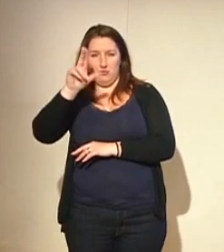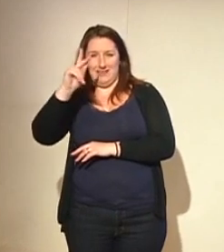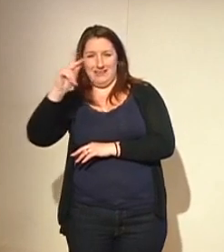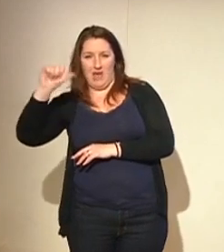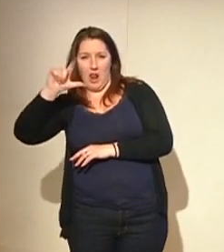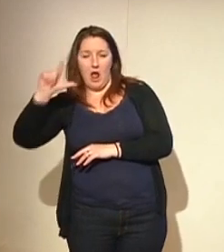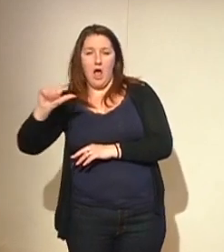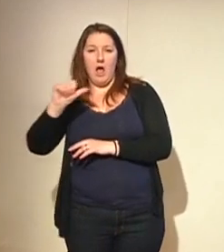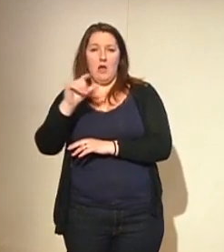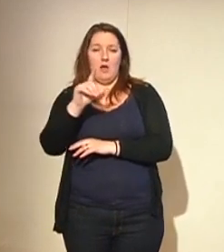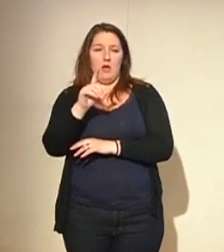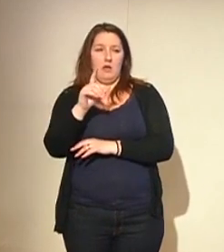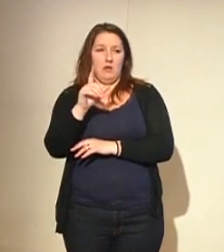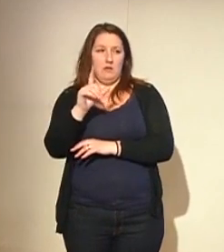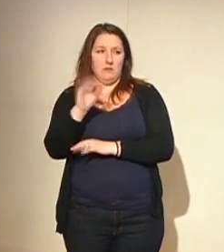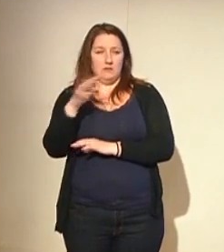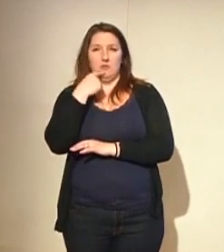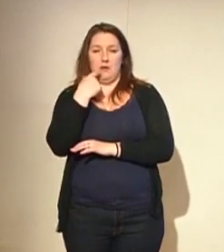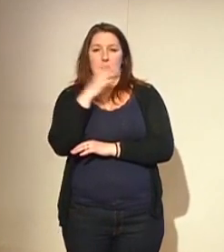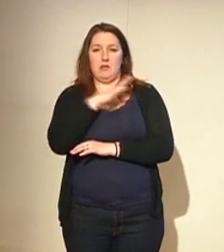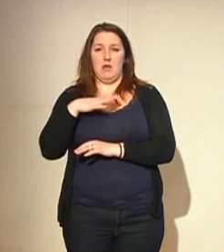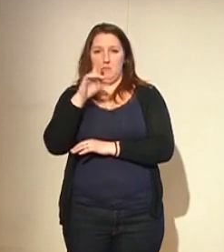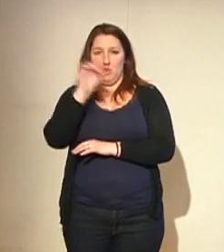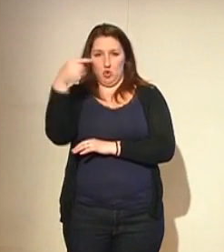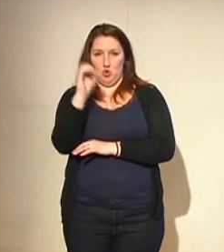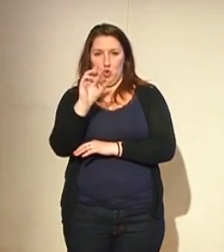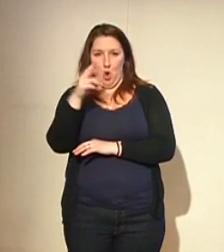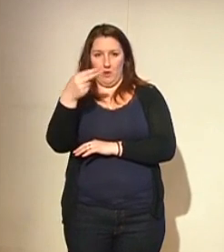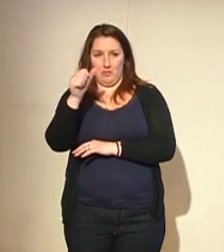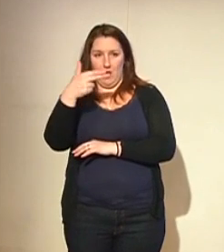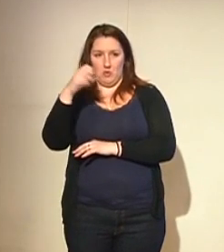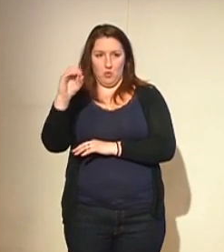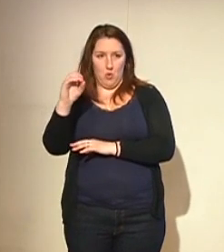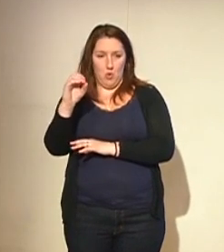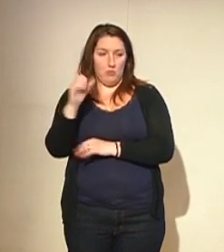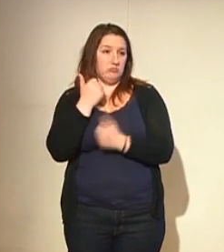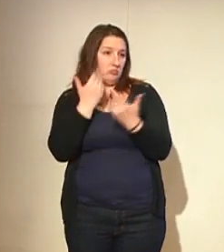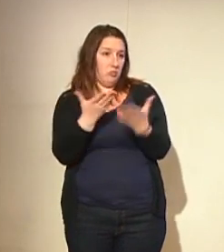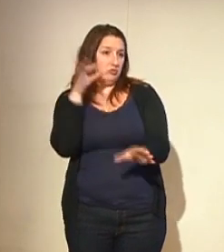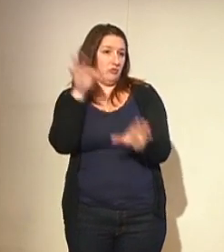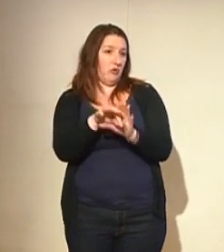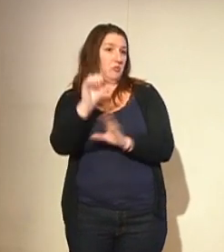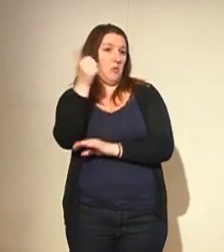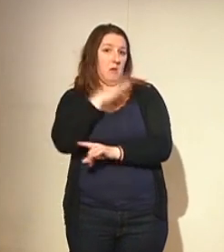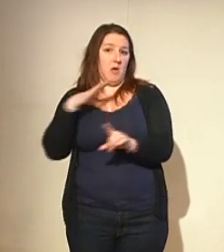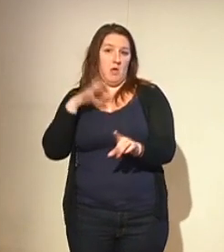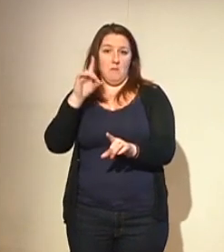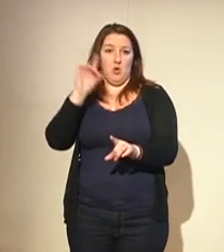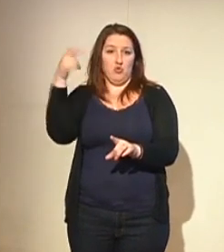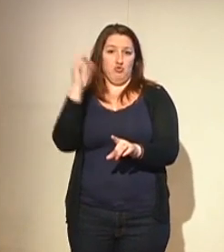24 madame dornano propose de mettre au vote peutre de commencer par Madame